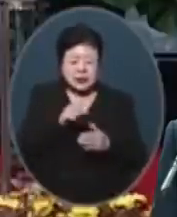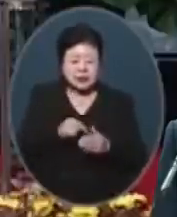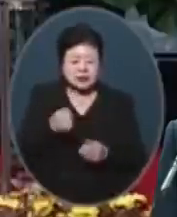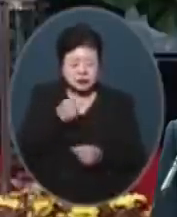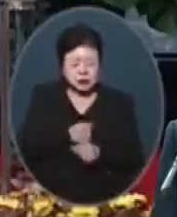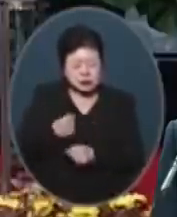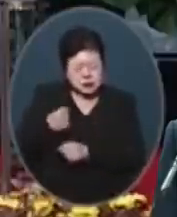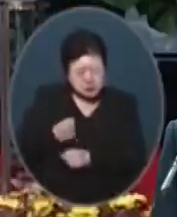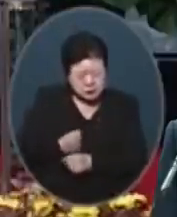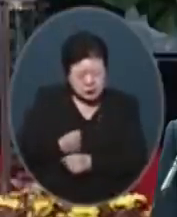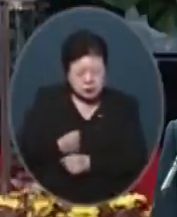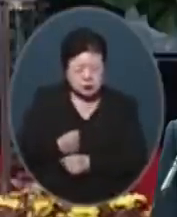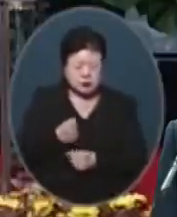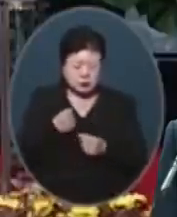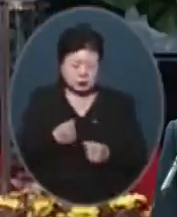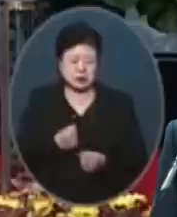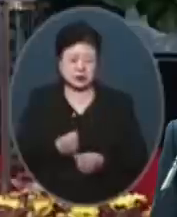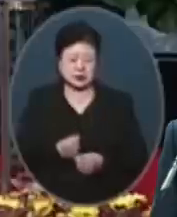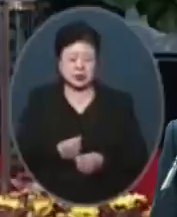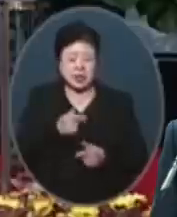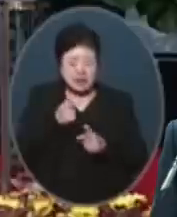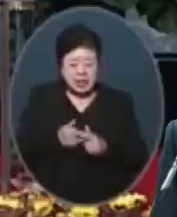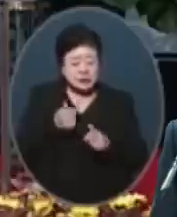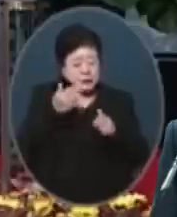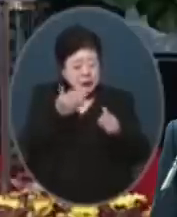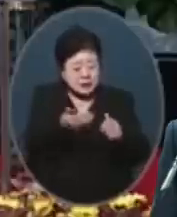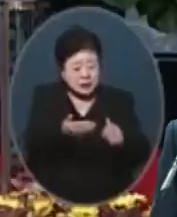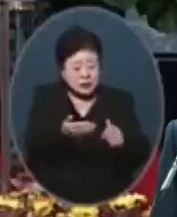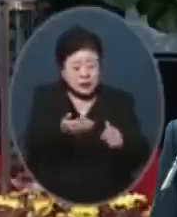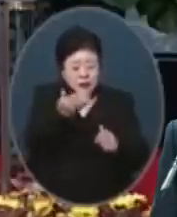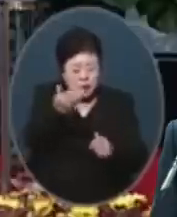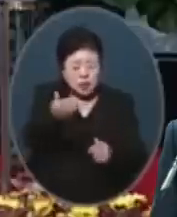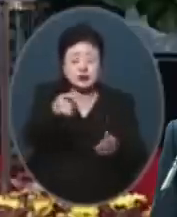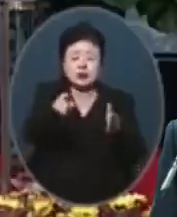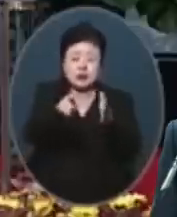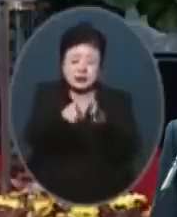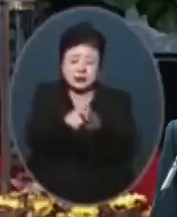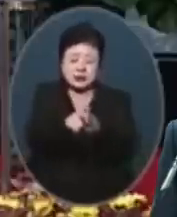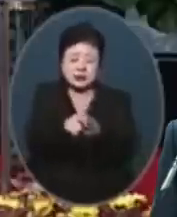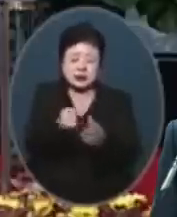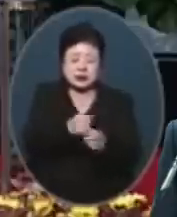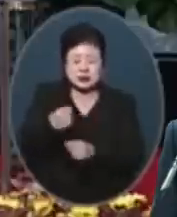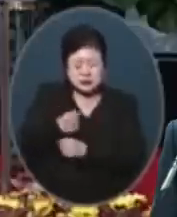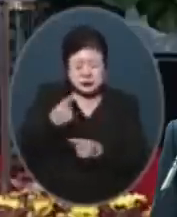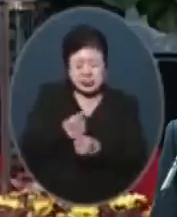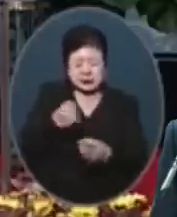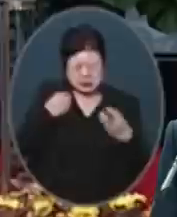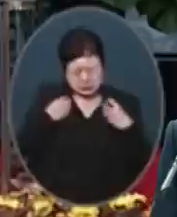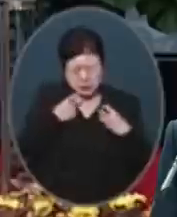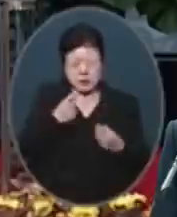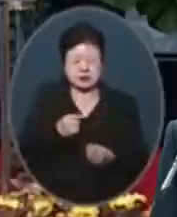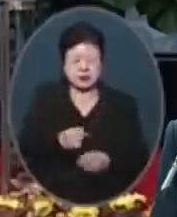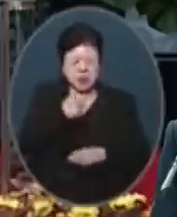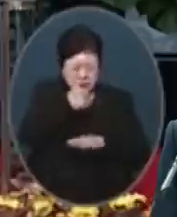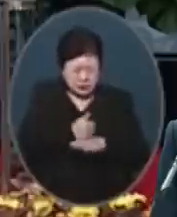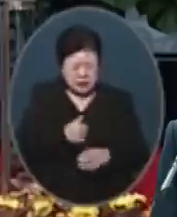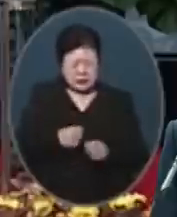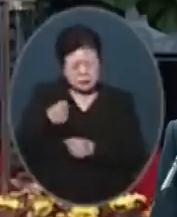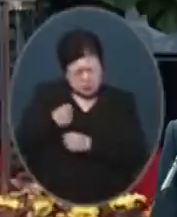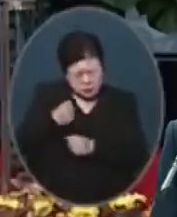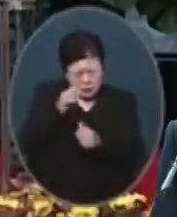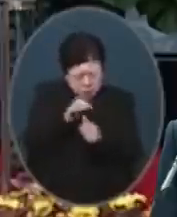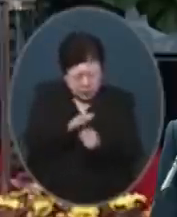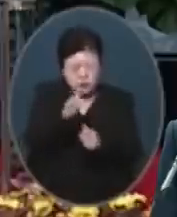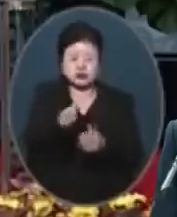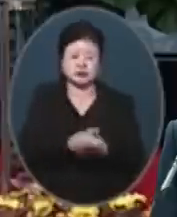수고하고 무거운 짐을 지고 계시오나 예수님께서 여러분을 위해서 짐을 지시겠다고 하셨으니 끝까지 짐을 지시는 것입니다.